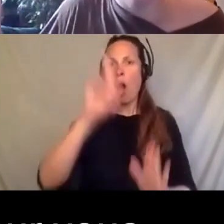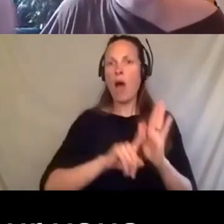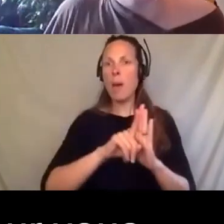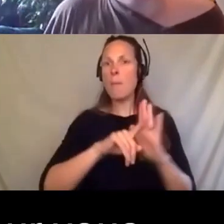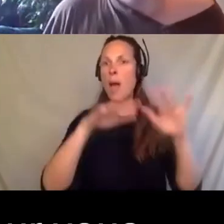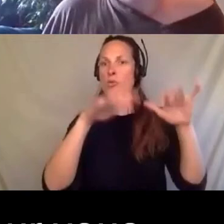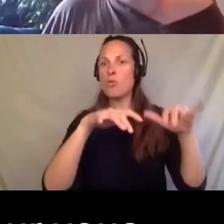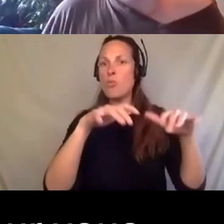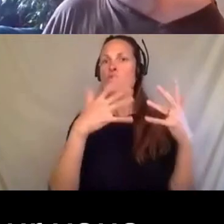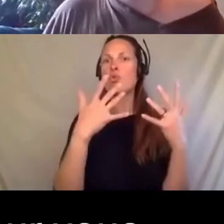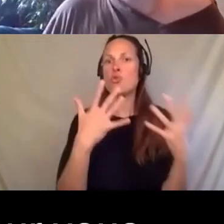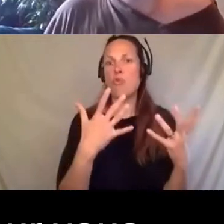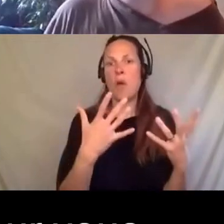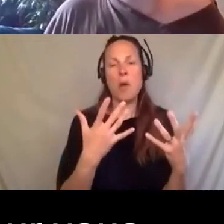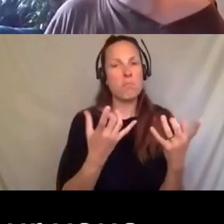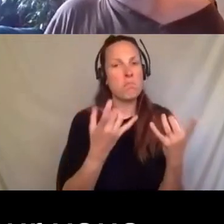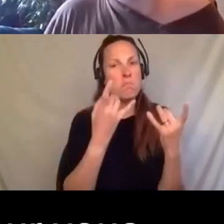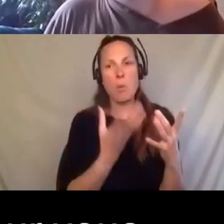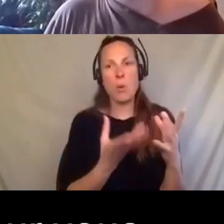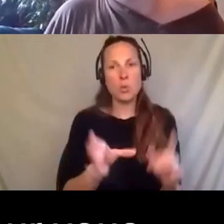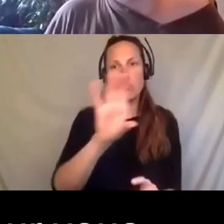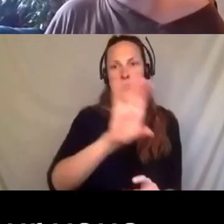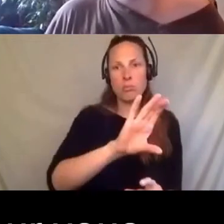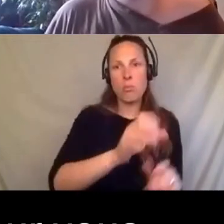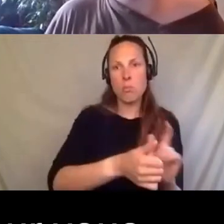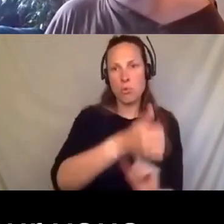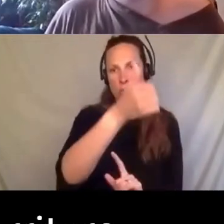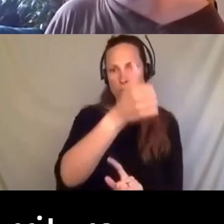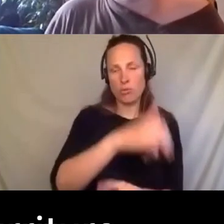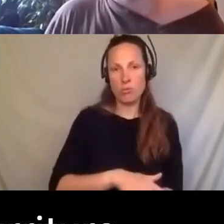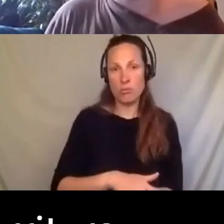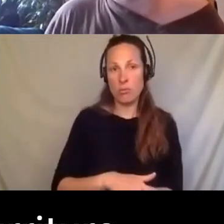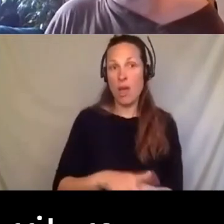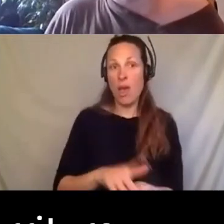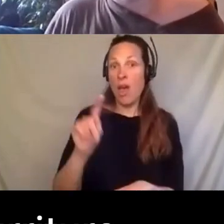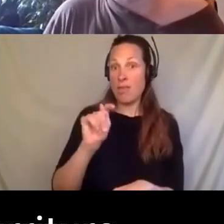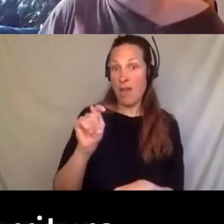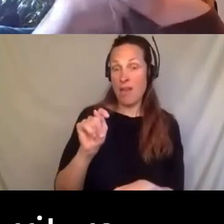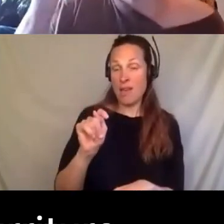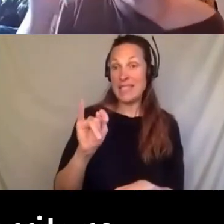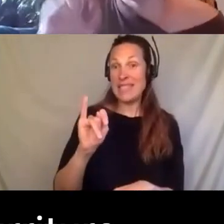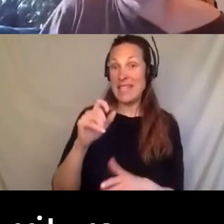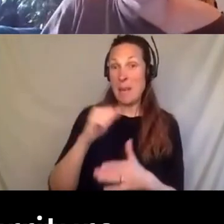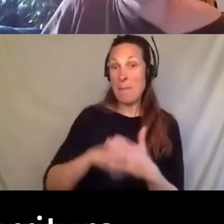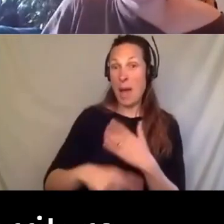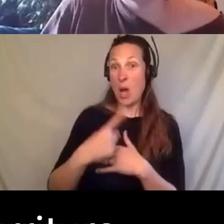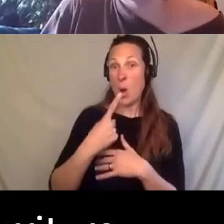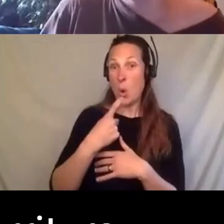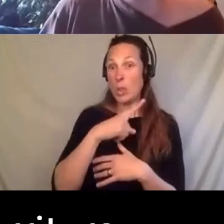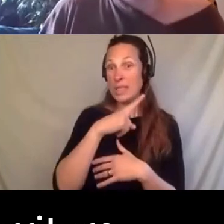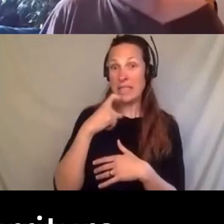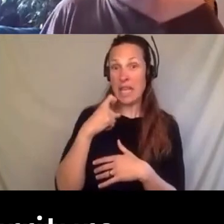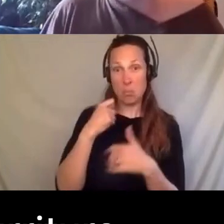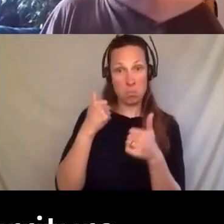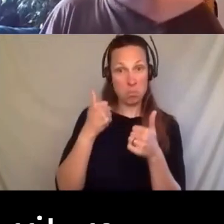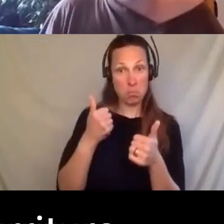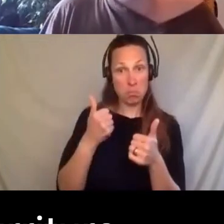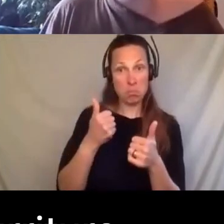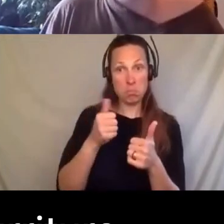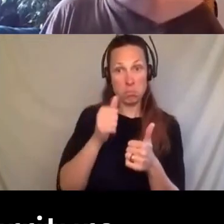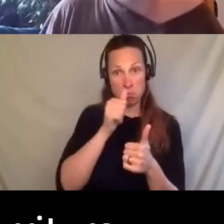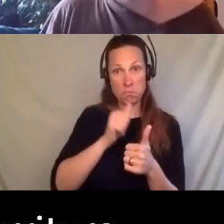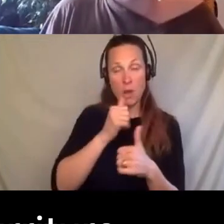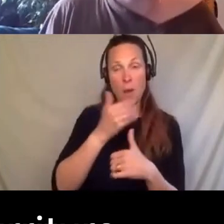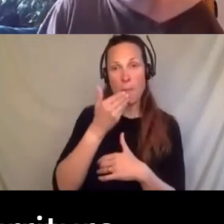faite pour vous. Ça résiste très bien à la sécheresse. Et donc, par rapport à ses besoins de nourriture, c'est une